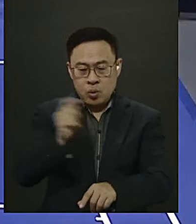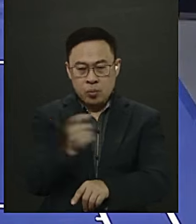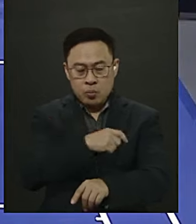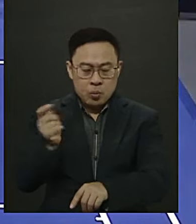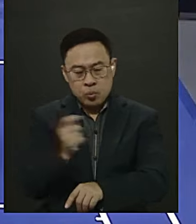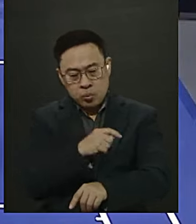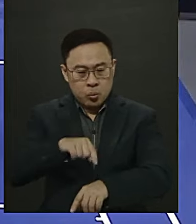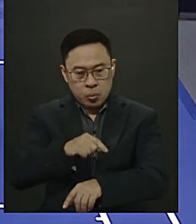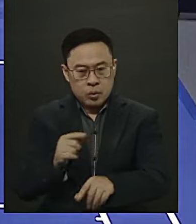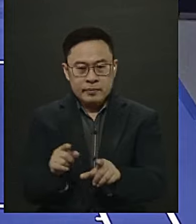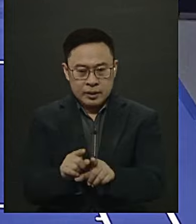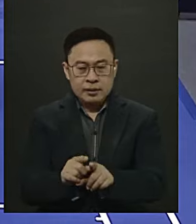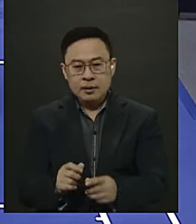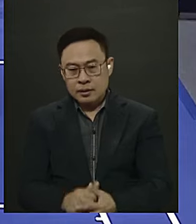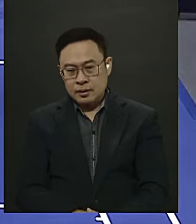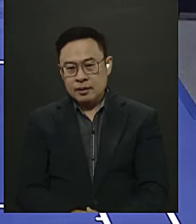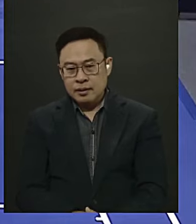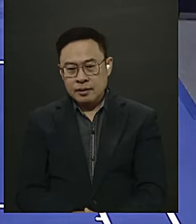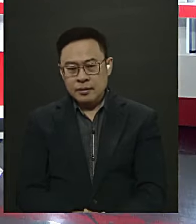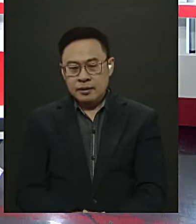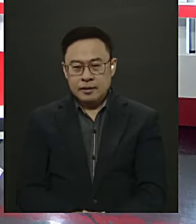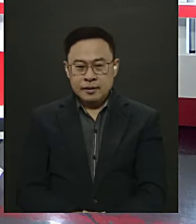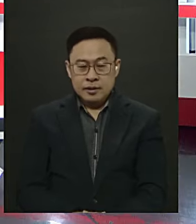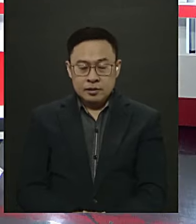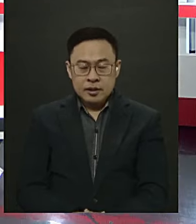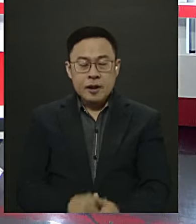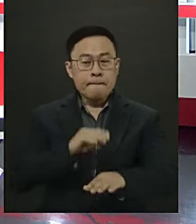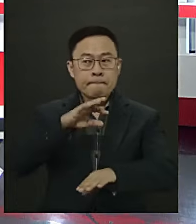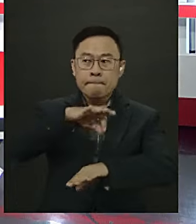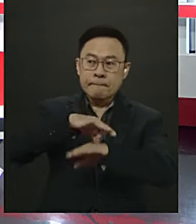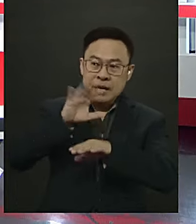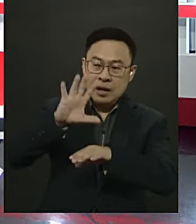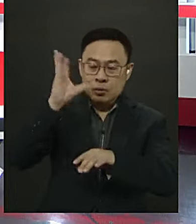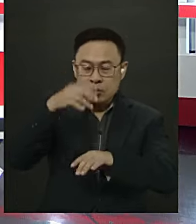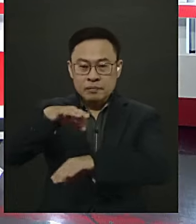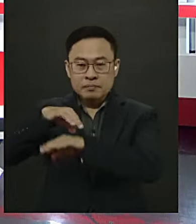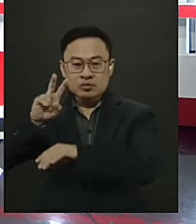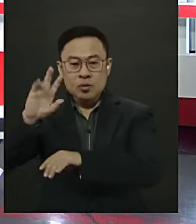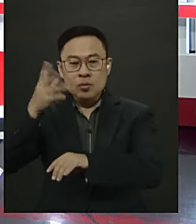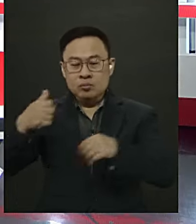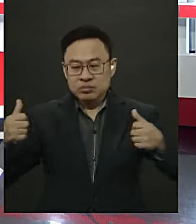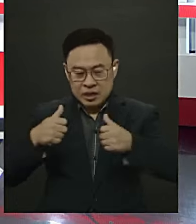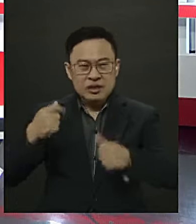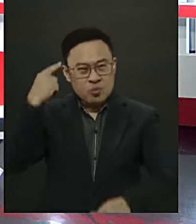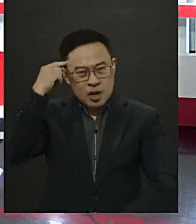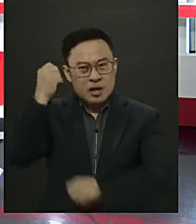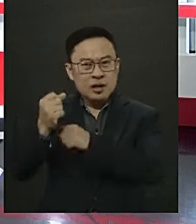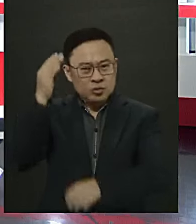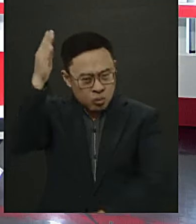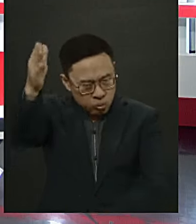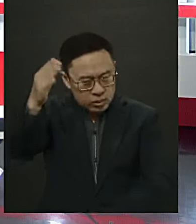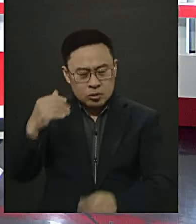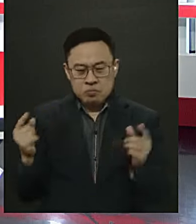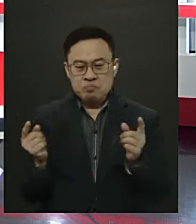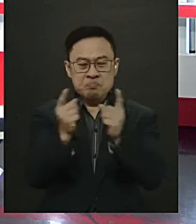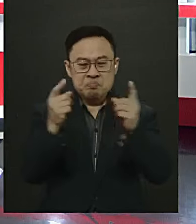ยนะคะโอ้ดูแล้วก็แบบคือเป็นคู่ที่น่าจะต้องเจอกันอีกหลายรายการแล้วแฟนๆก็ค